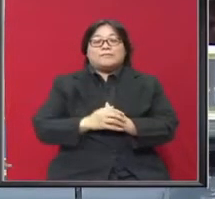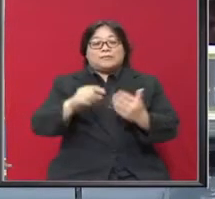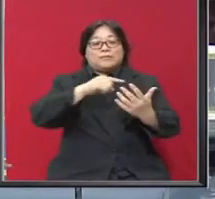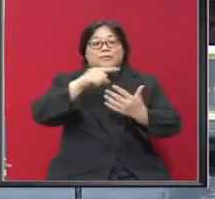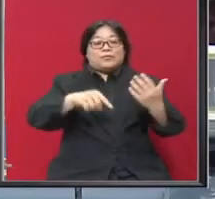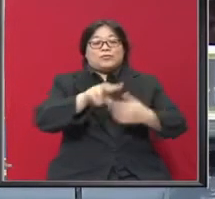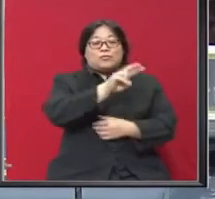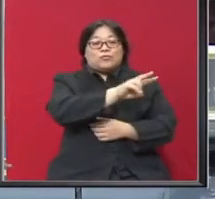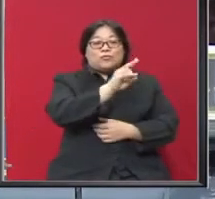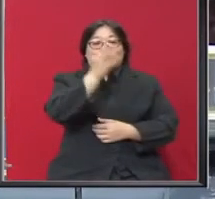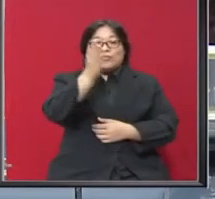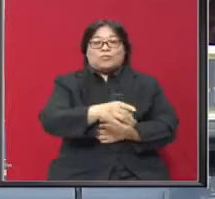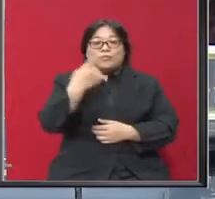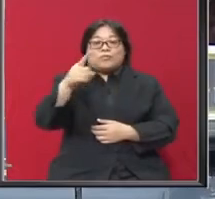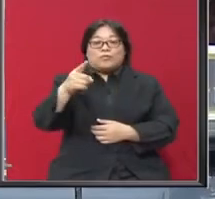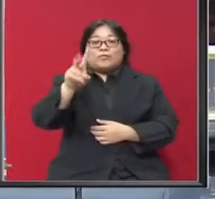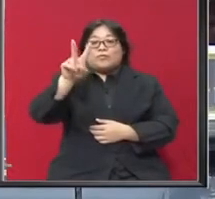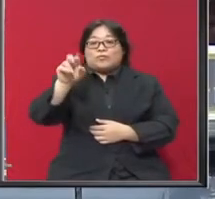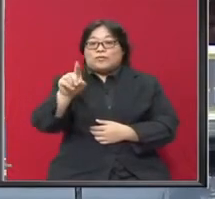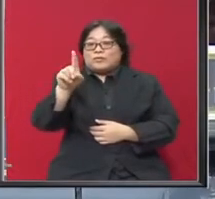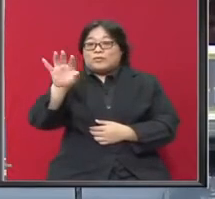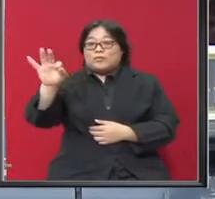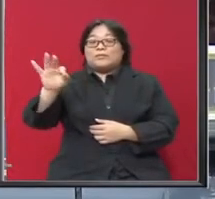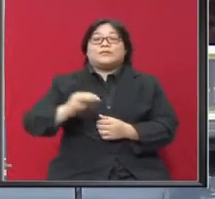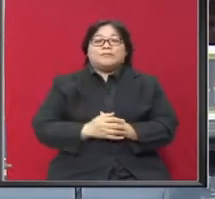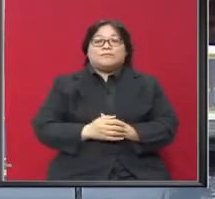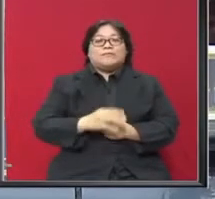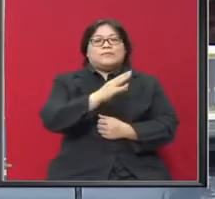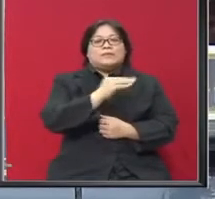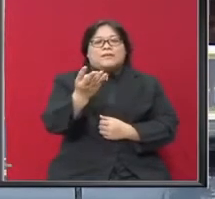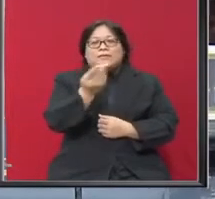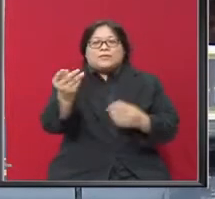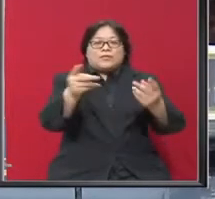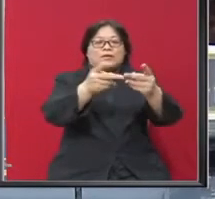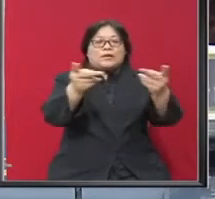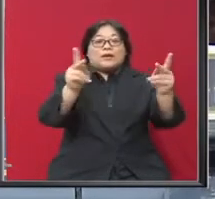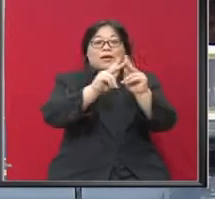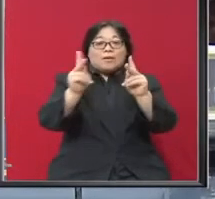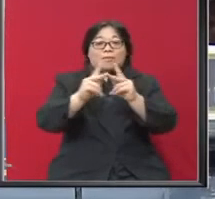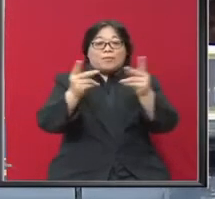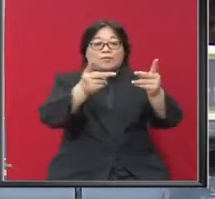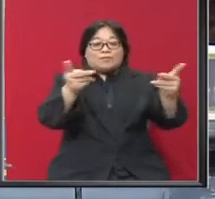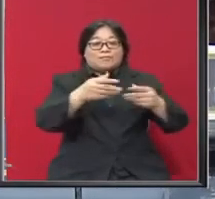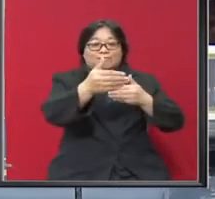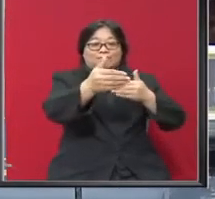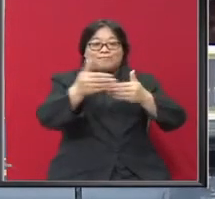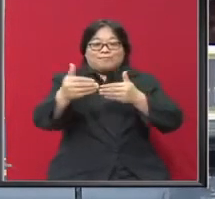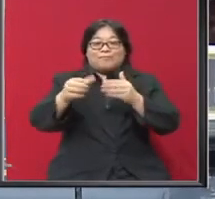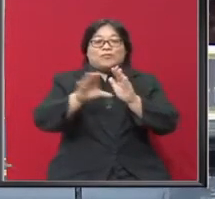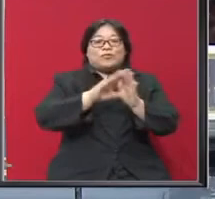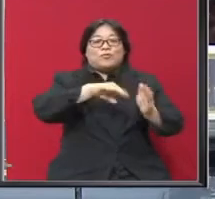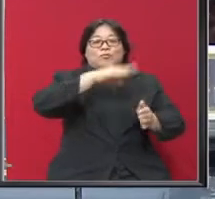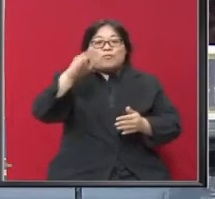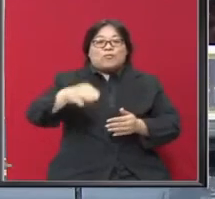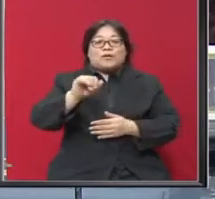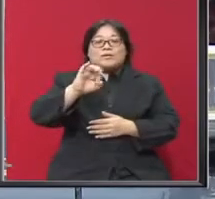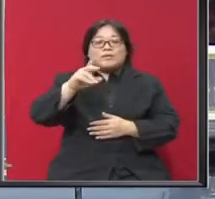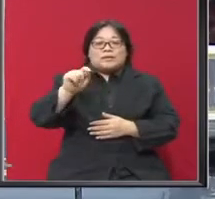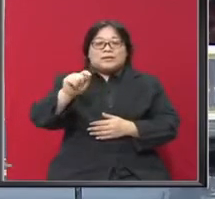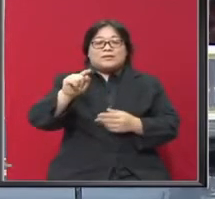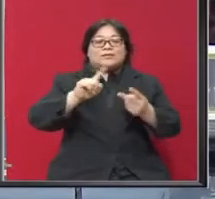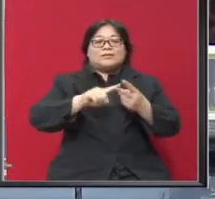27 Nov 2011 dan bau Kampung berkait berdekatan seperti Kampung Bukit sirih